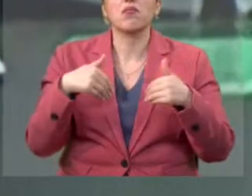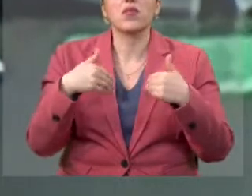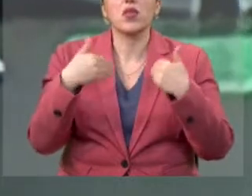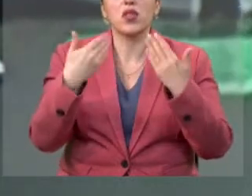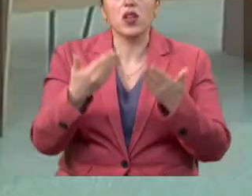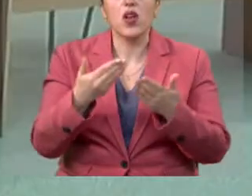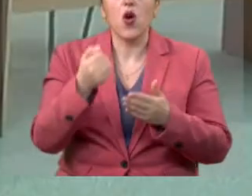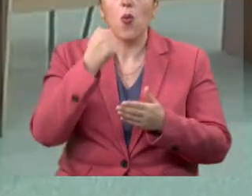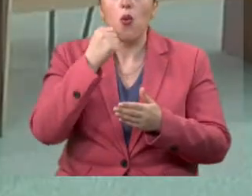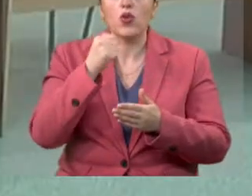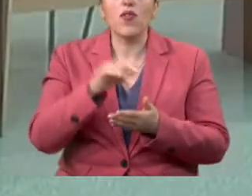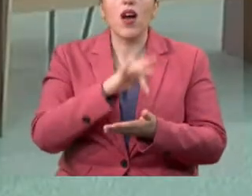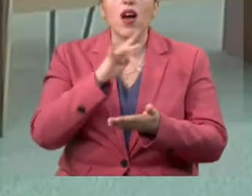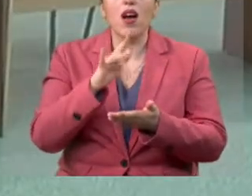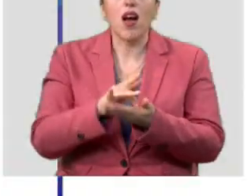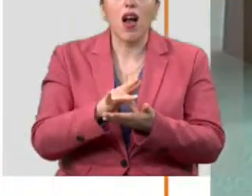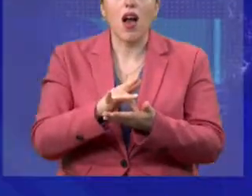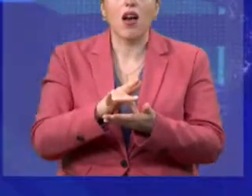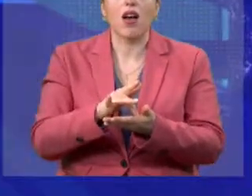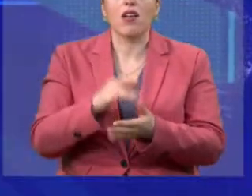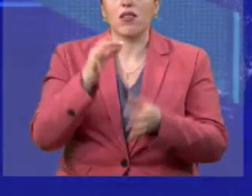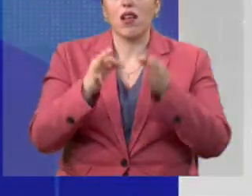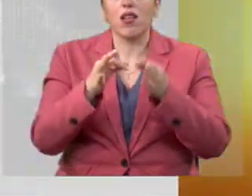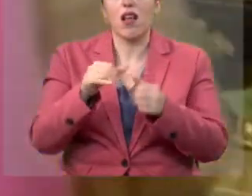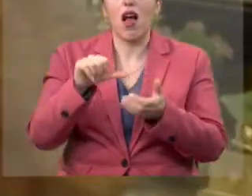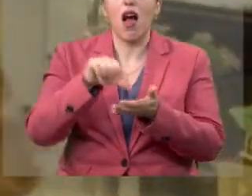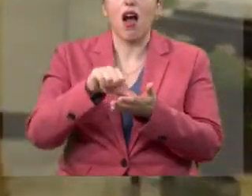Մոսկվայի քաղաքային դատարանի անդամ։